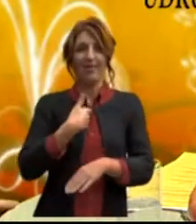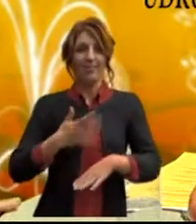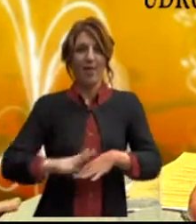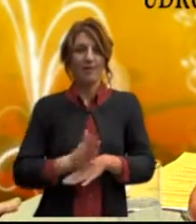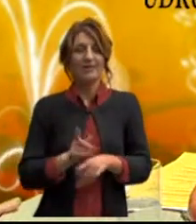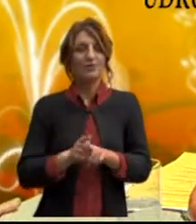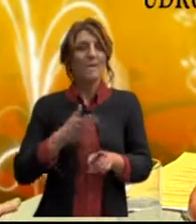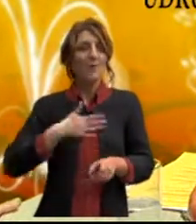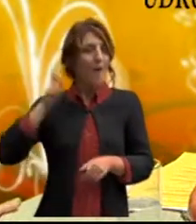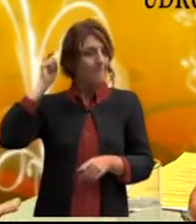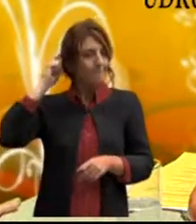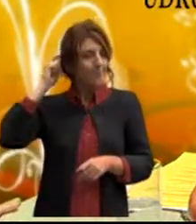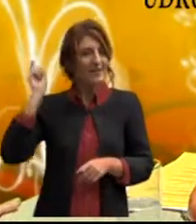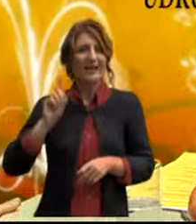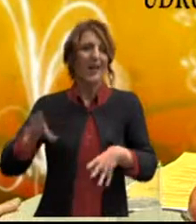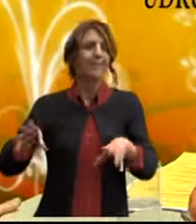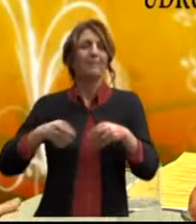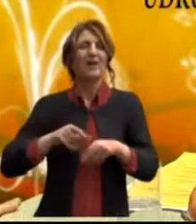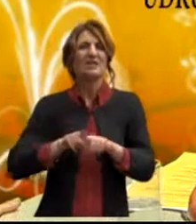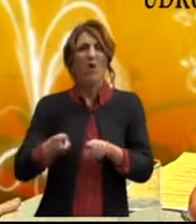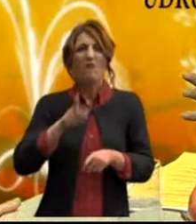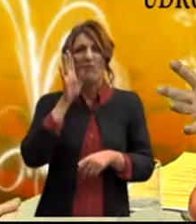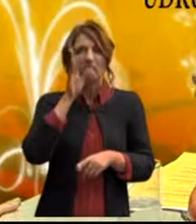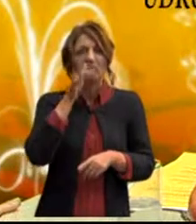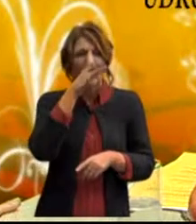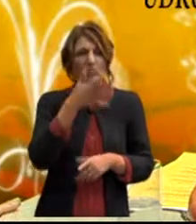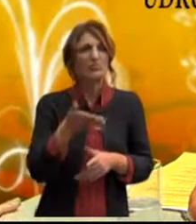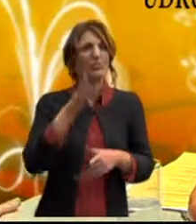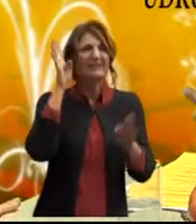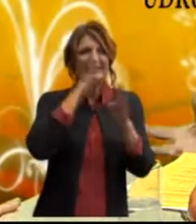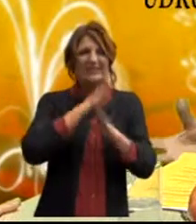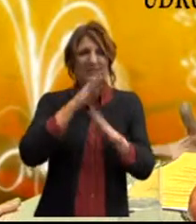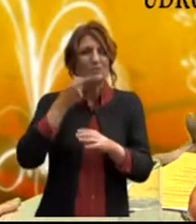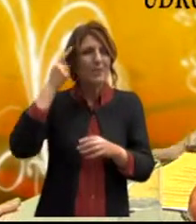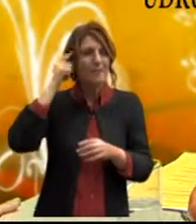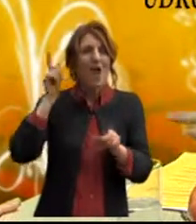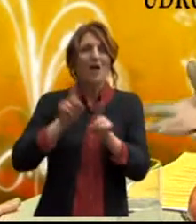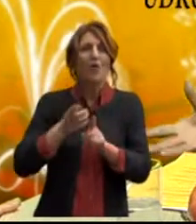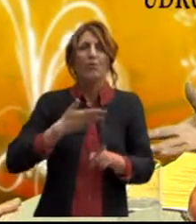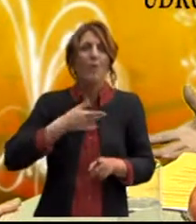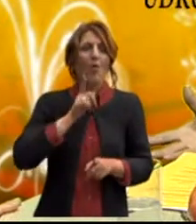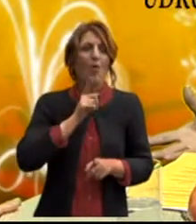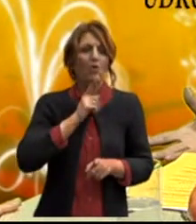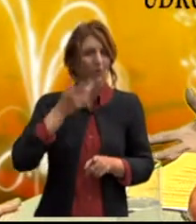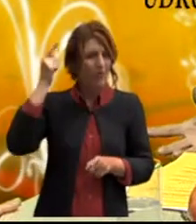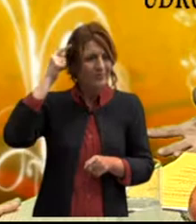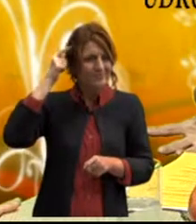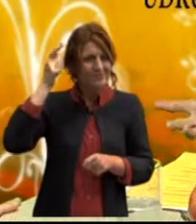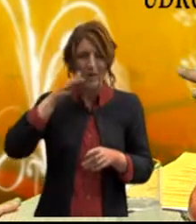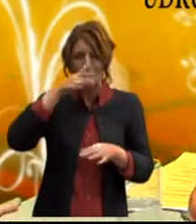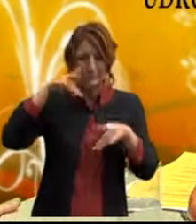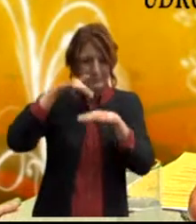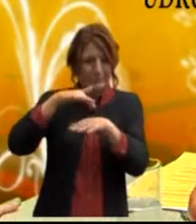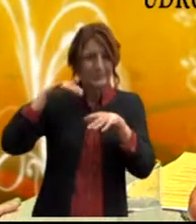i naš mozak više ne prihvaća to crnilo oko točno. Nas, koje nas truje. Mi smo zatrovani. Točno.